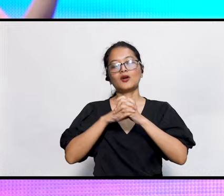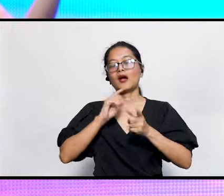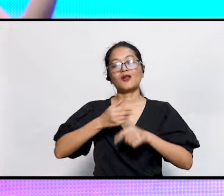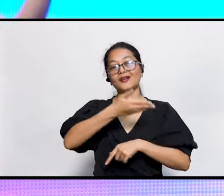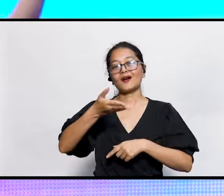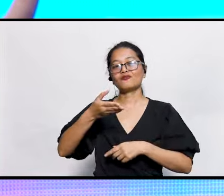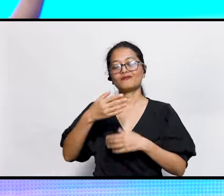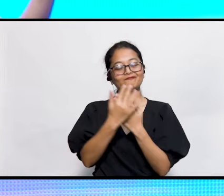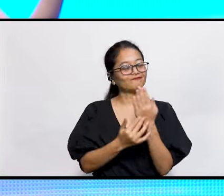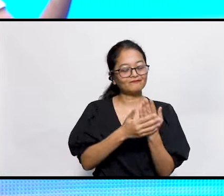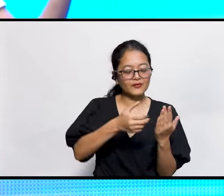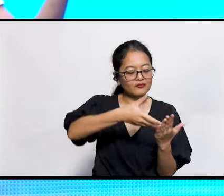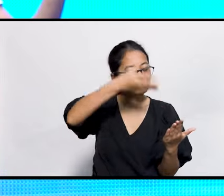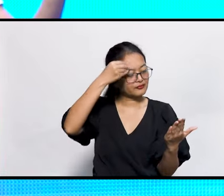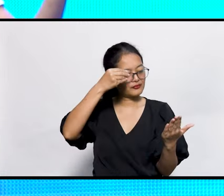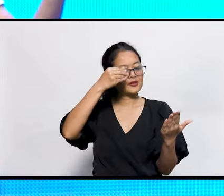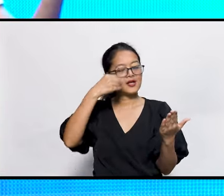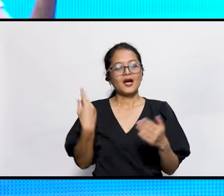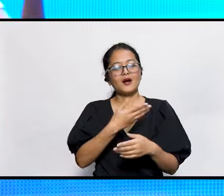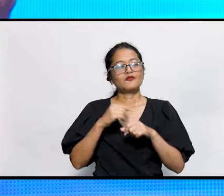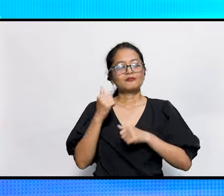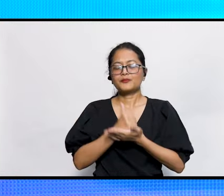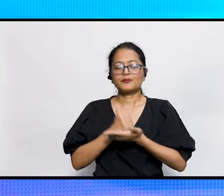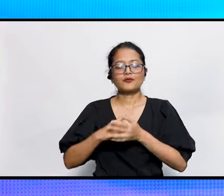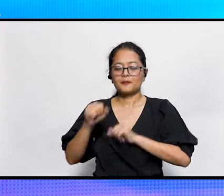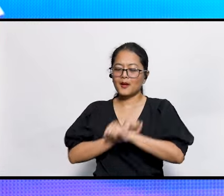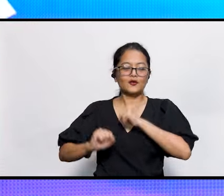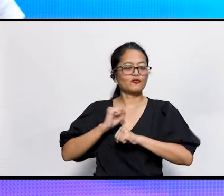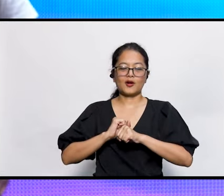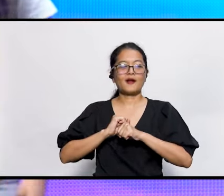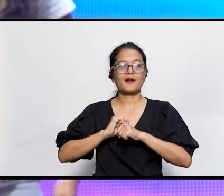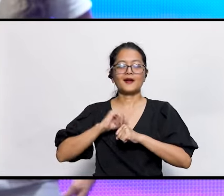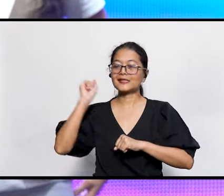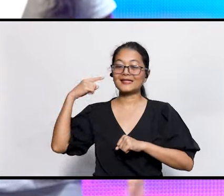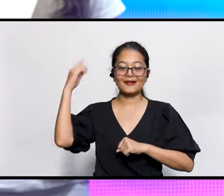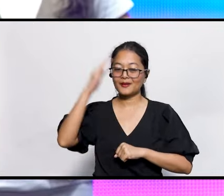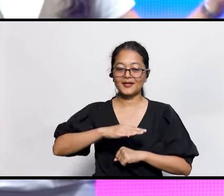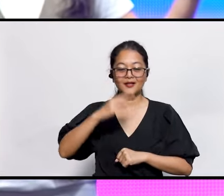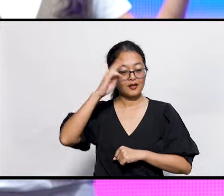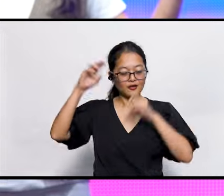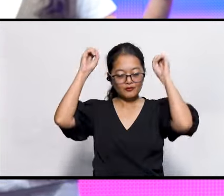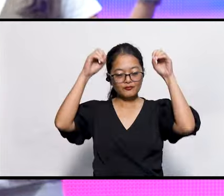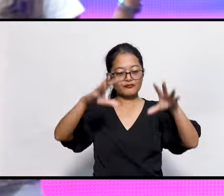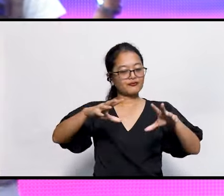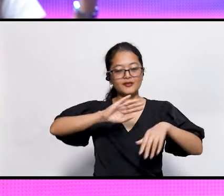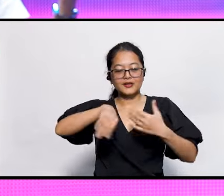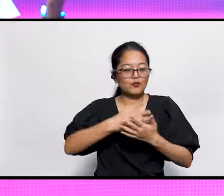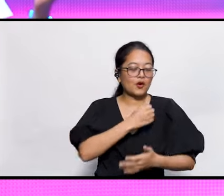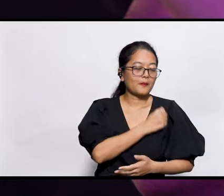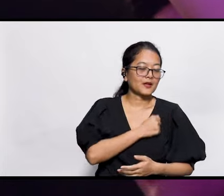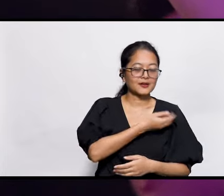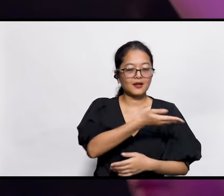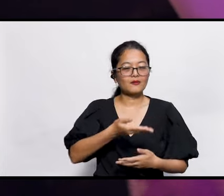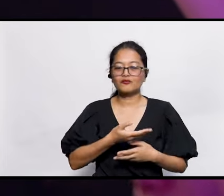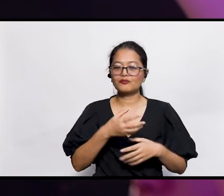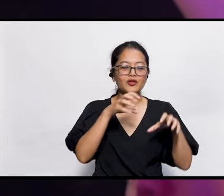Tuhan melakukan dengan segenap hati Allah akan memberkati engkau di atas bangsa-bangsa Allah akan membuat lumungl berlah-lahing engkau